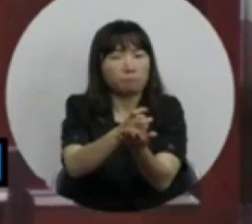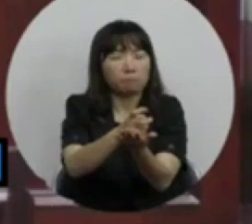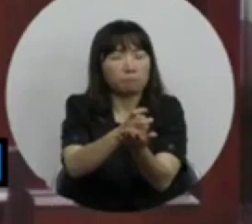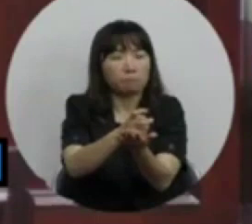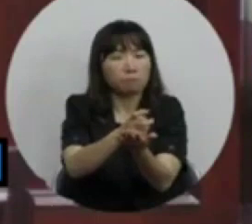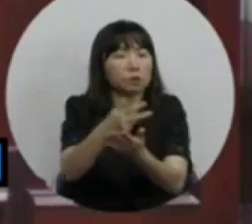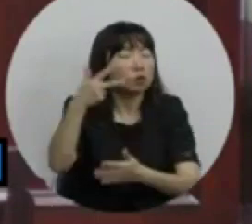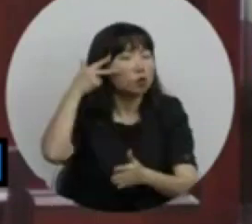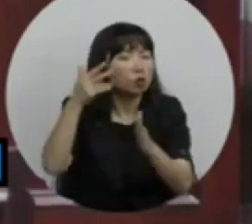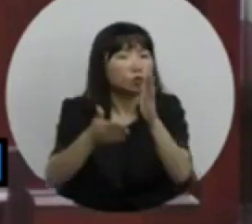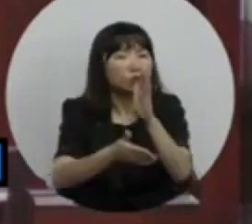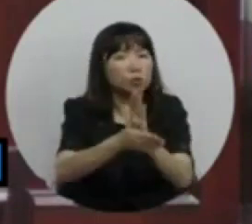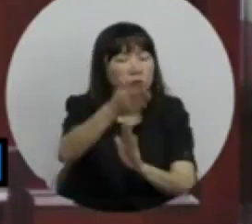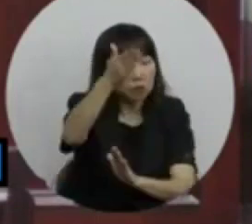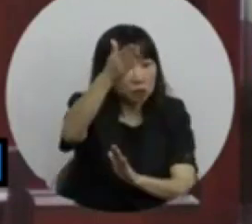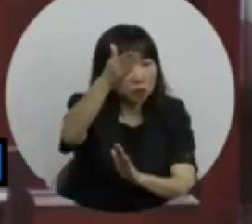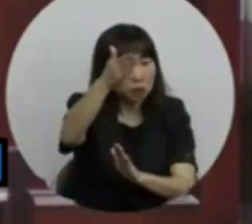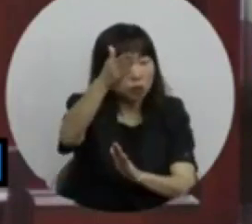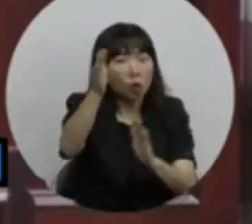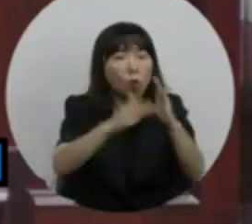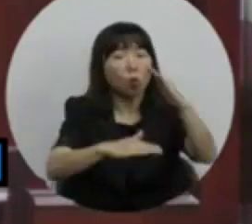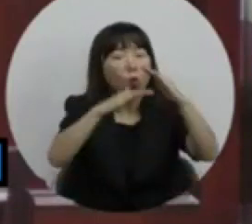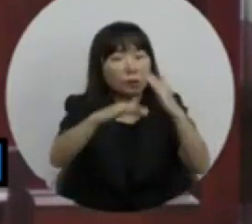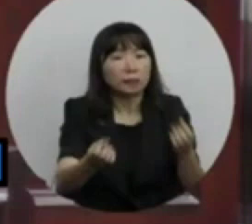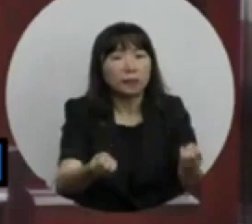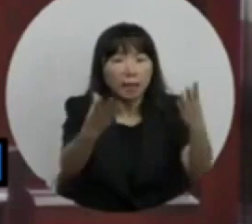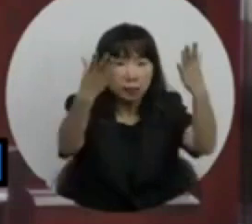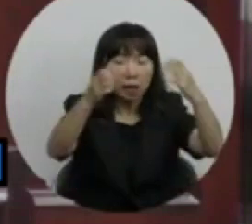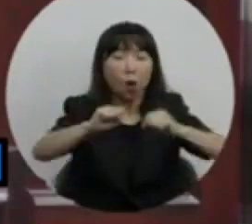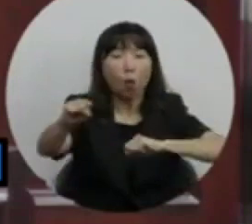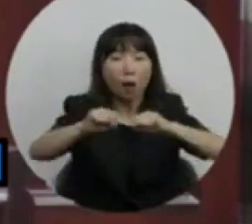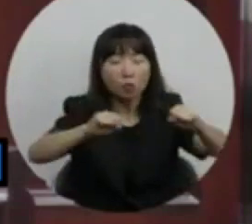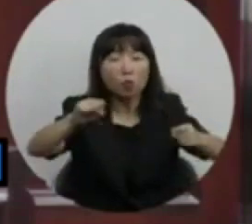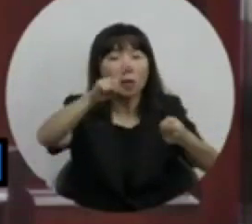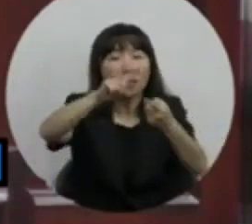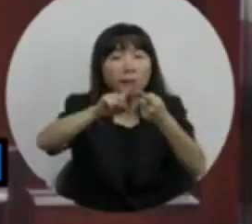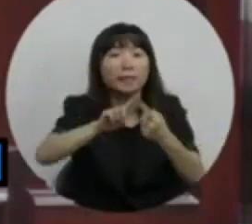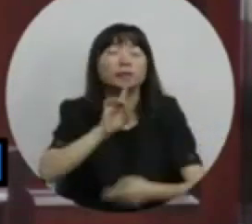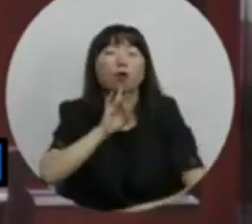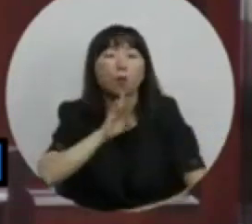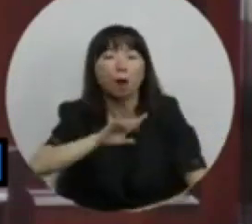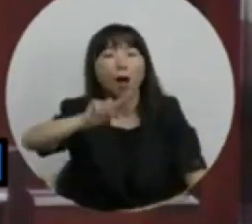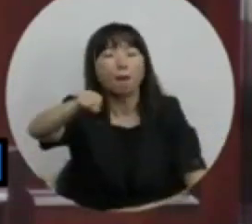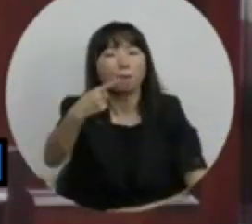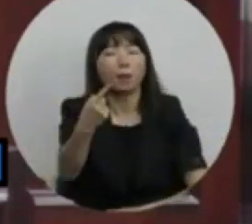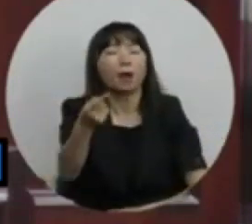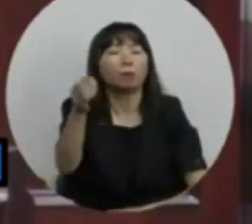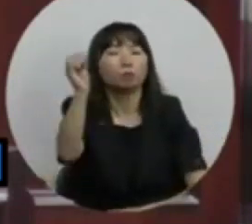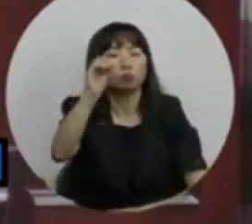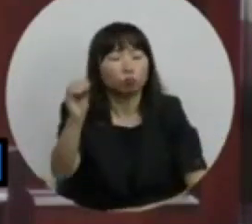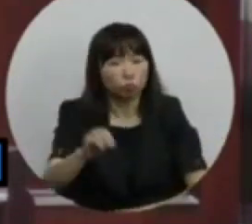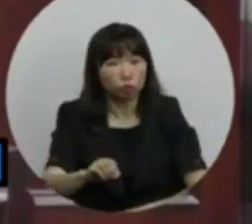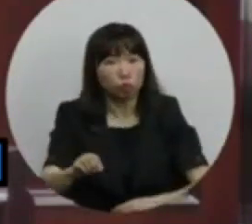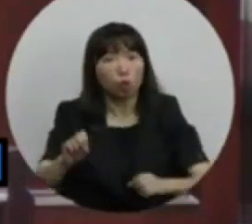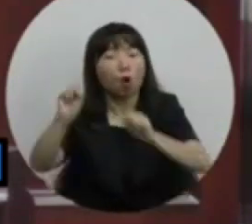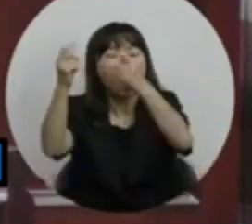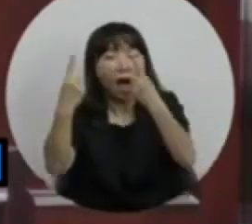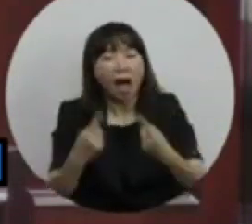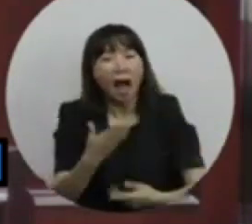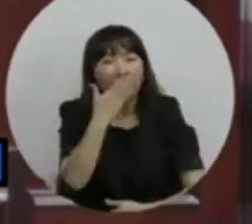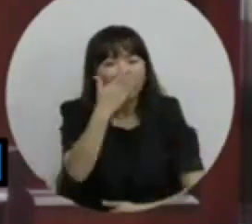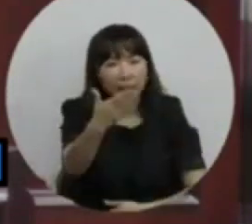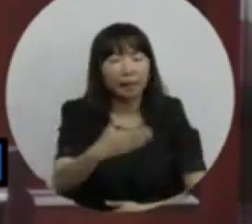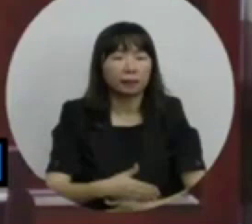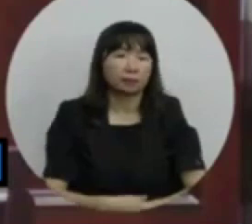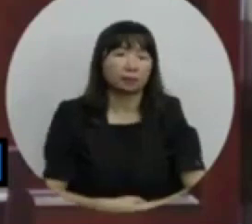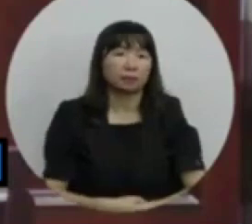지자체에서 주관하는 공식 행사 및 그에 준하는 활동에 대해서만 100% 감면할 수 있다. 이것을